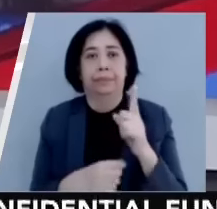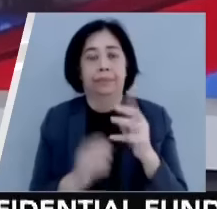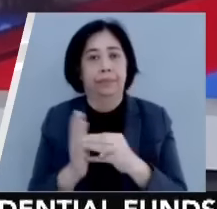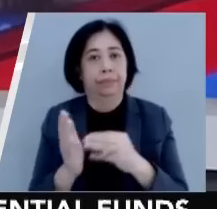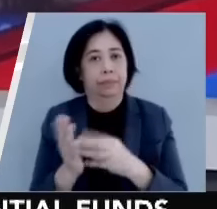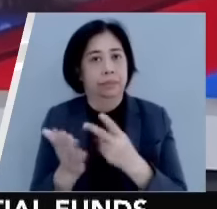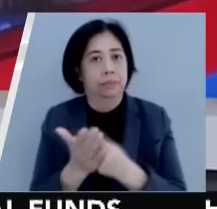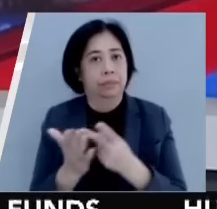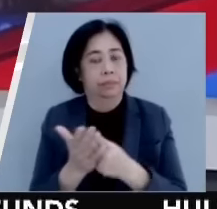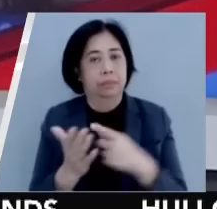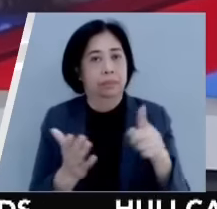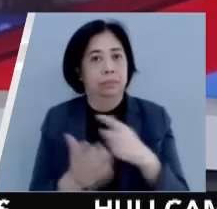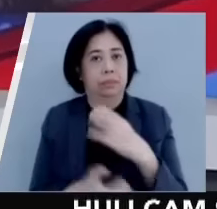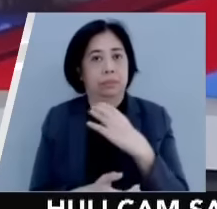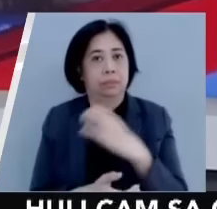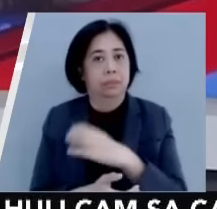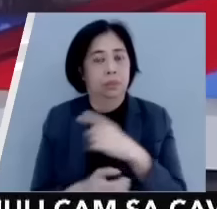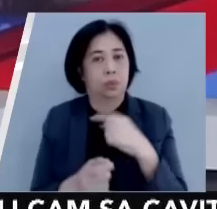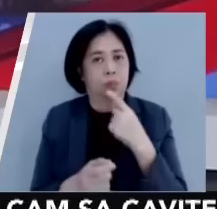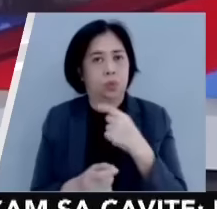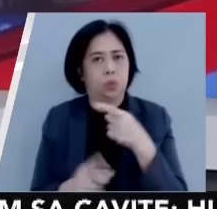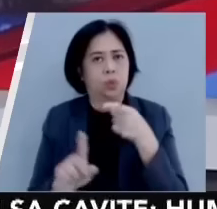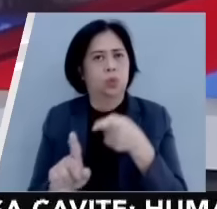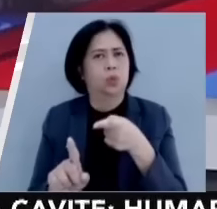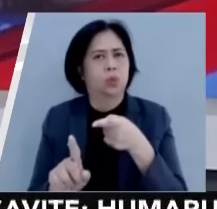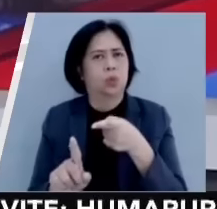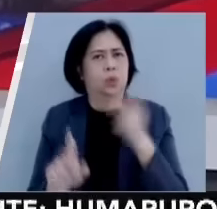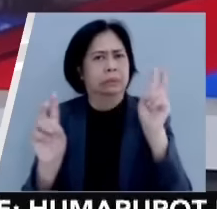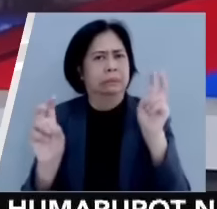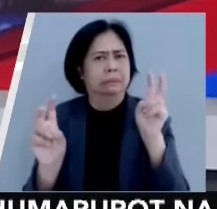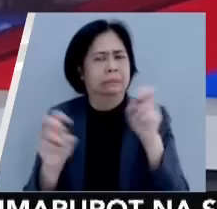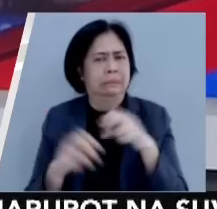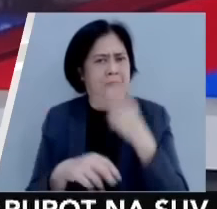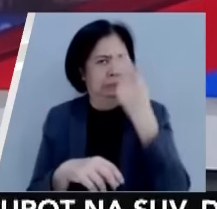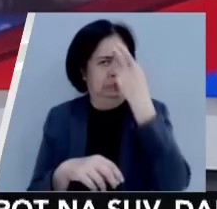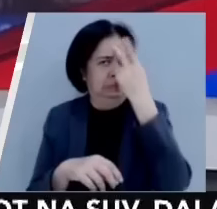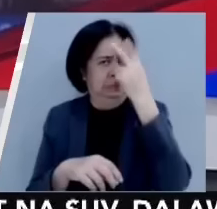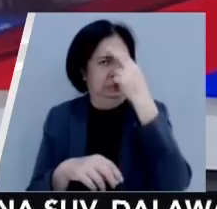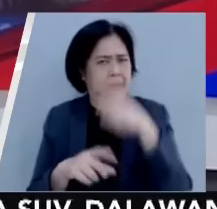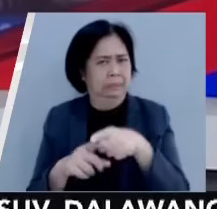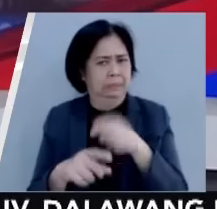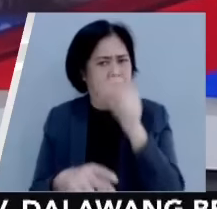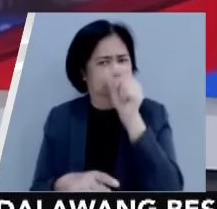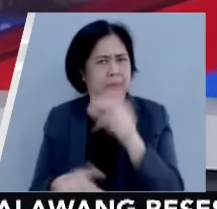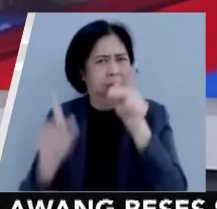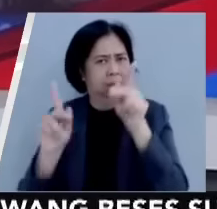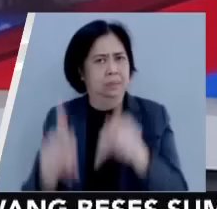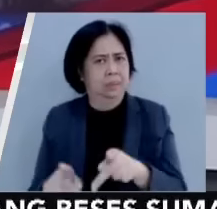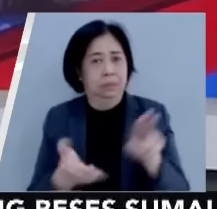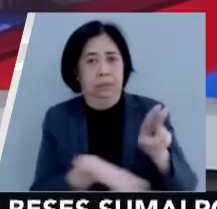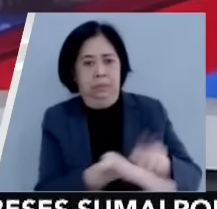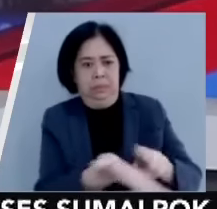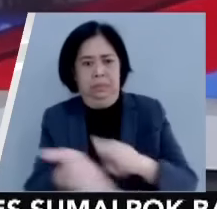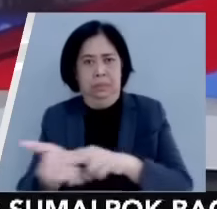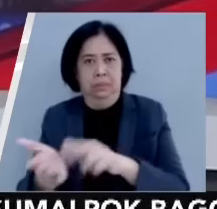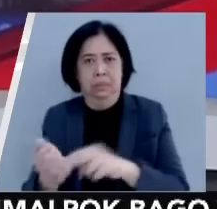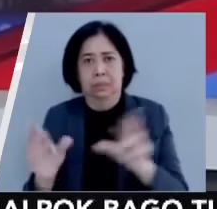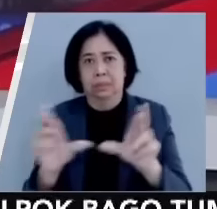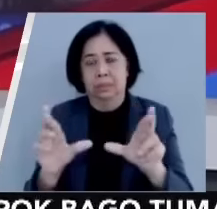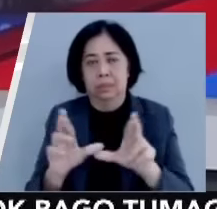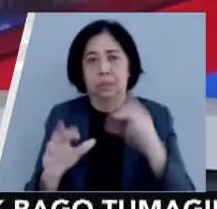mga kongresista sa makapagtuturo ng anilay kahina-hinalang individual na pumirma sa mga resibo para